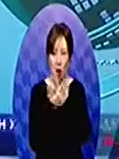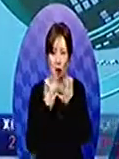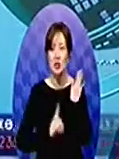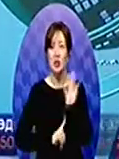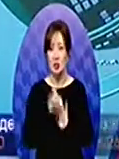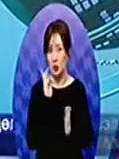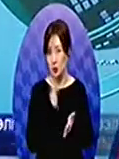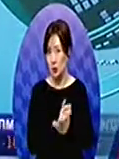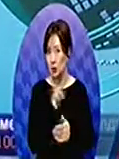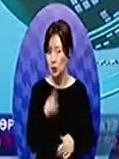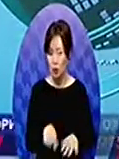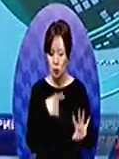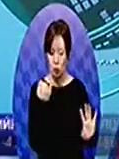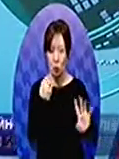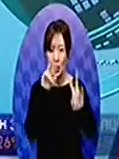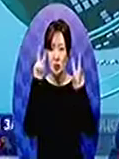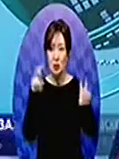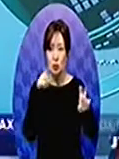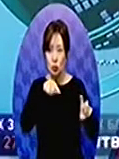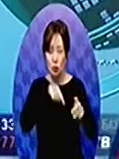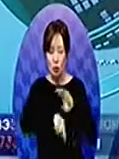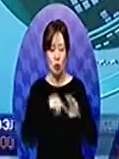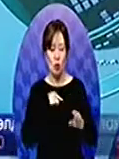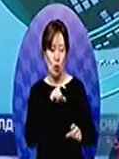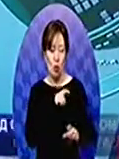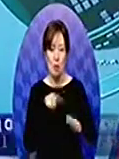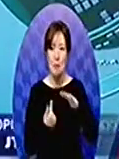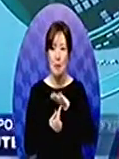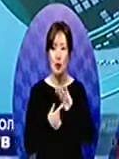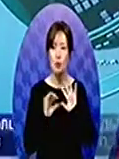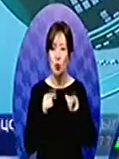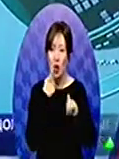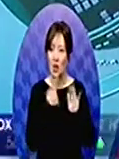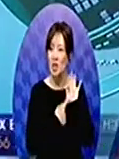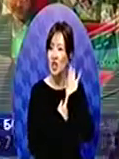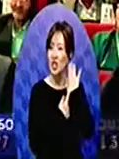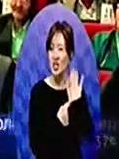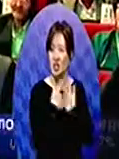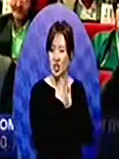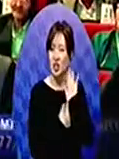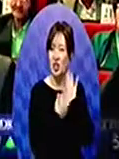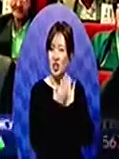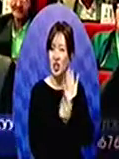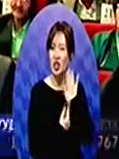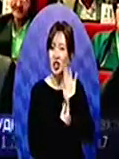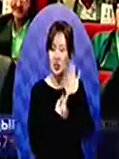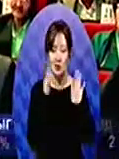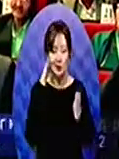оролцогсод үндсэн 6 сэдвийн хүрээнд байр сууриан илэрхийлж саналаа гаргана.